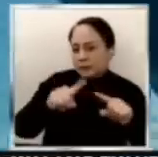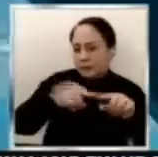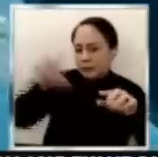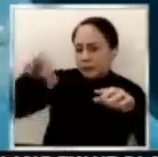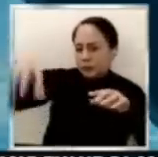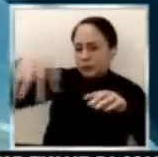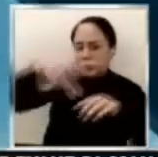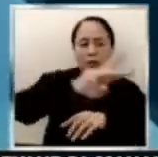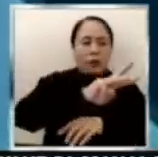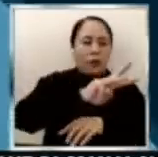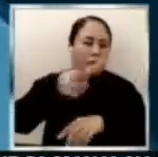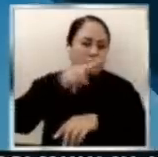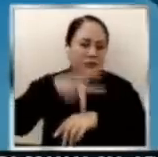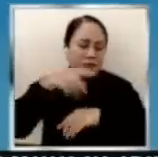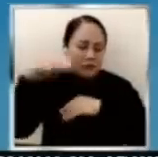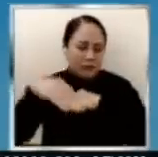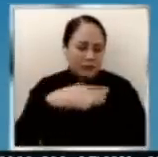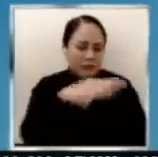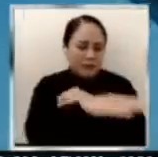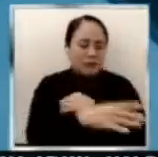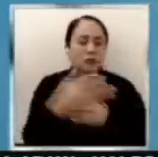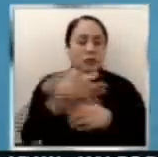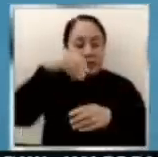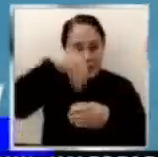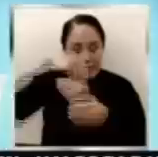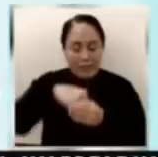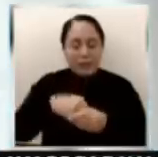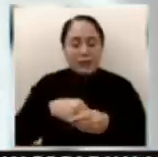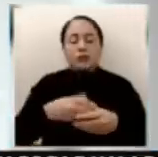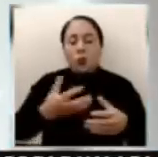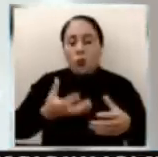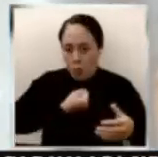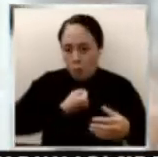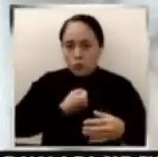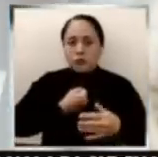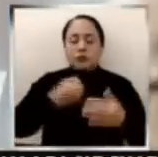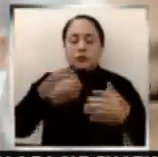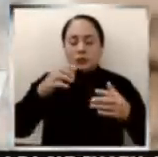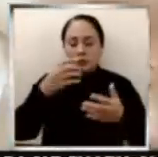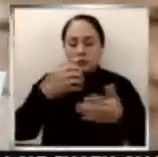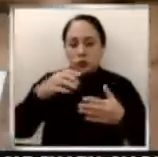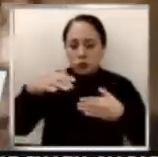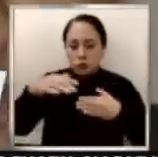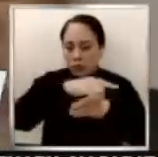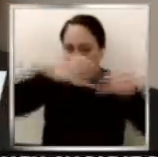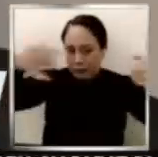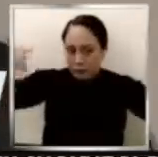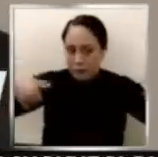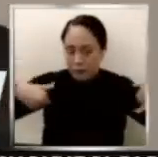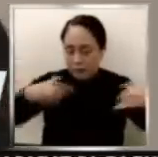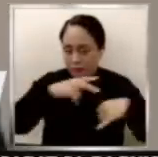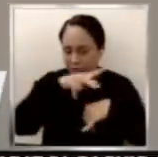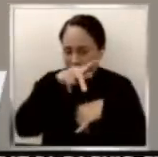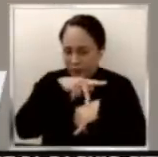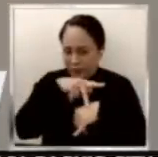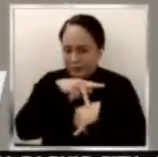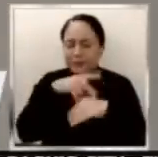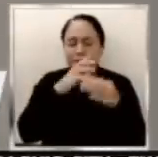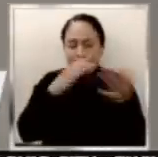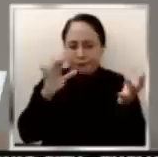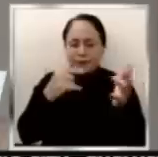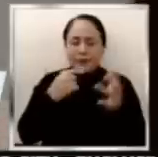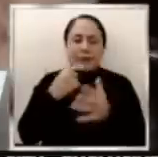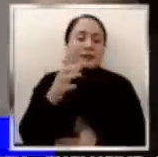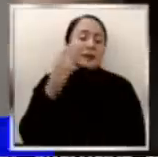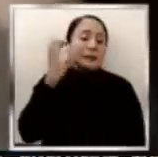nasa loob ng Exclusive Economic Zone ng Pilipinas. Sa kabila nito, sabi ni Manalo, sisimulan na rin daw ang